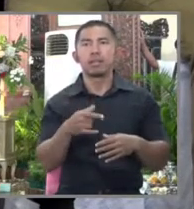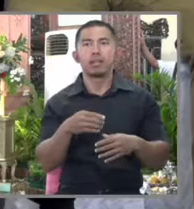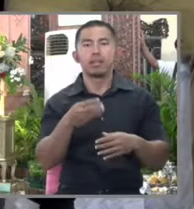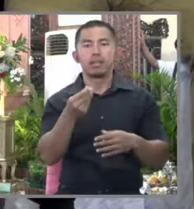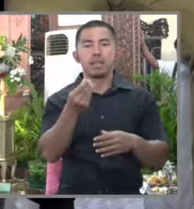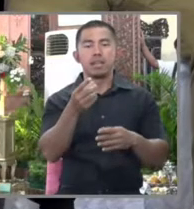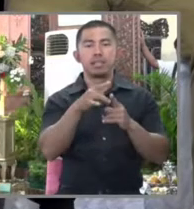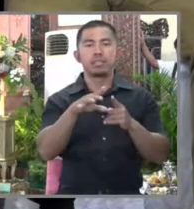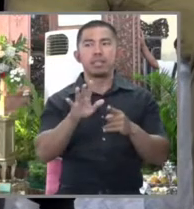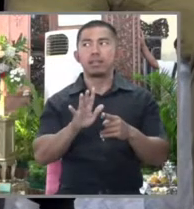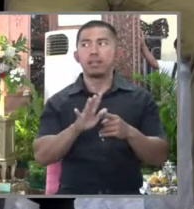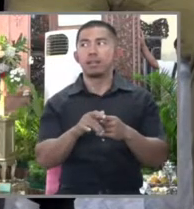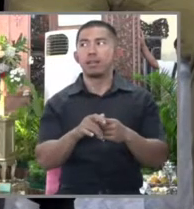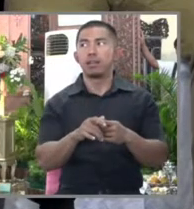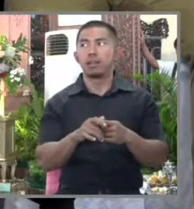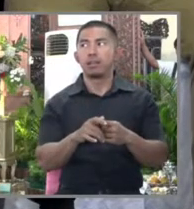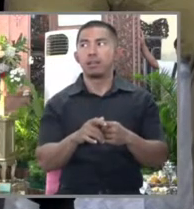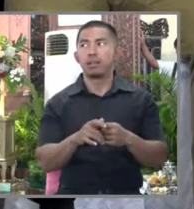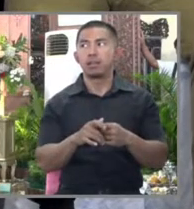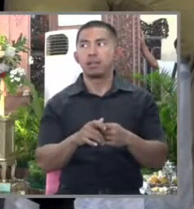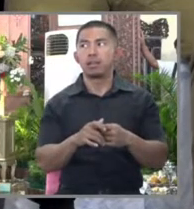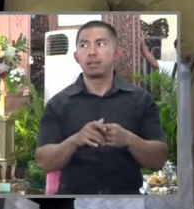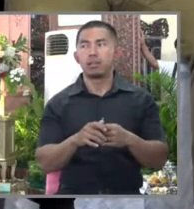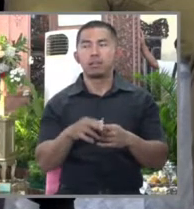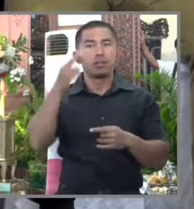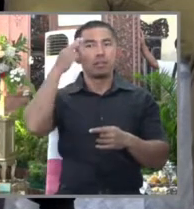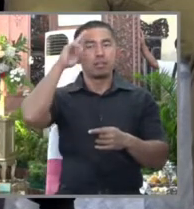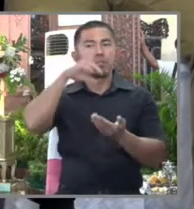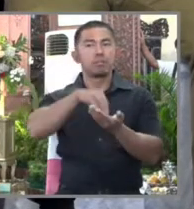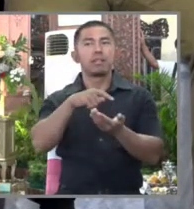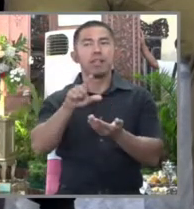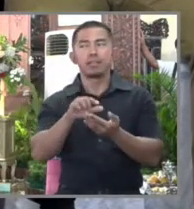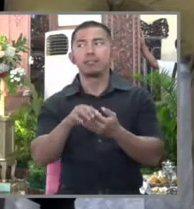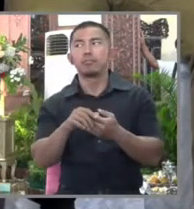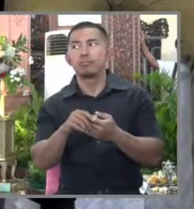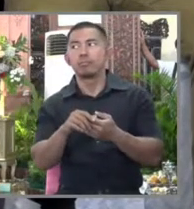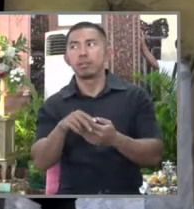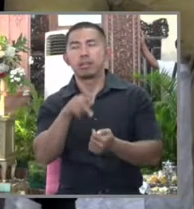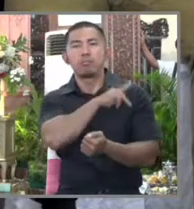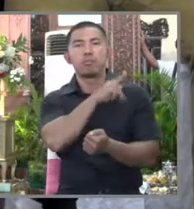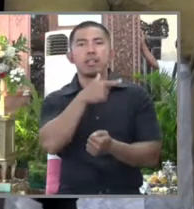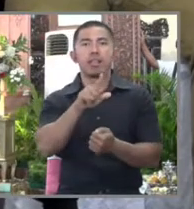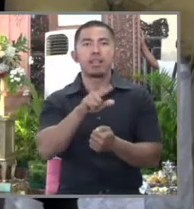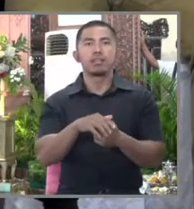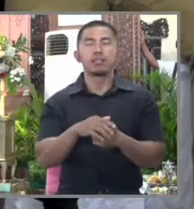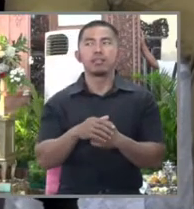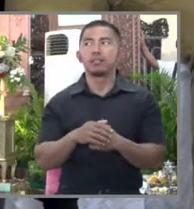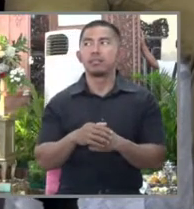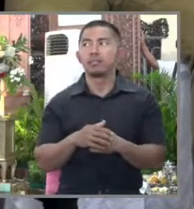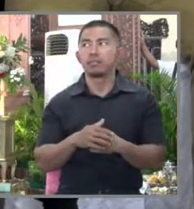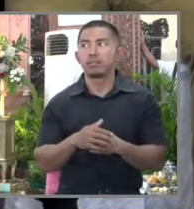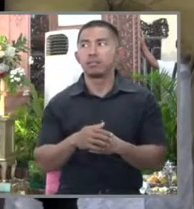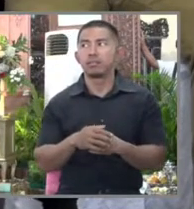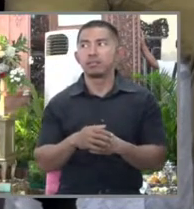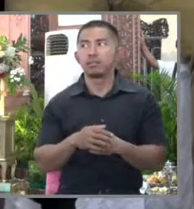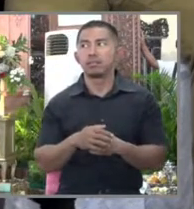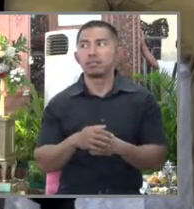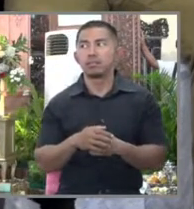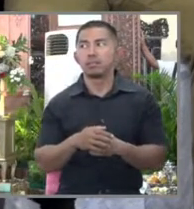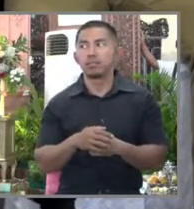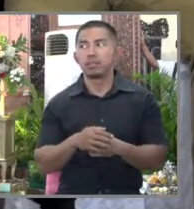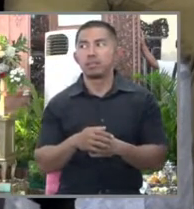penting. Maksudnya untuk kabupaten yang lain, Bapak. Oh ya, ya, tenang aja kabupaten lain kok bupatine mikir dhewe-dhewe. Kowe njenengan mlaku sik. Maksudnya